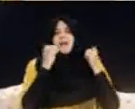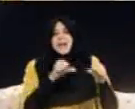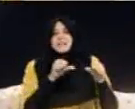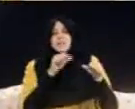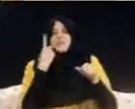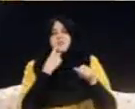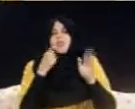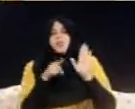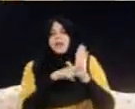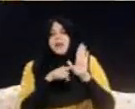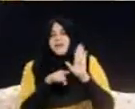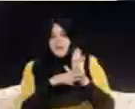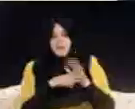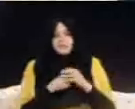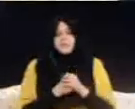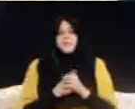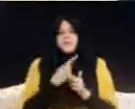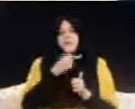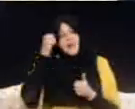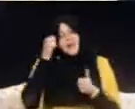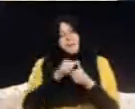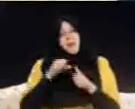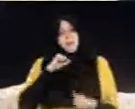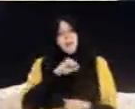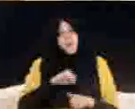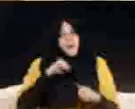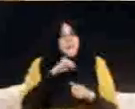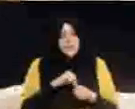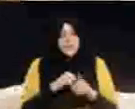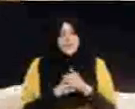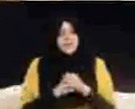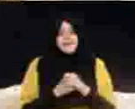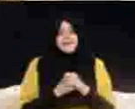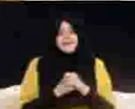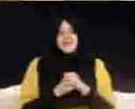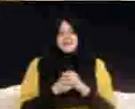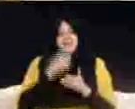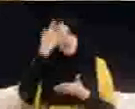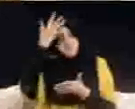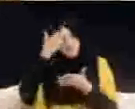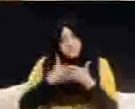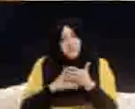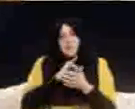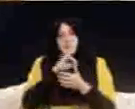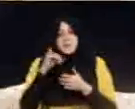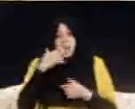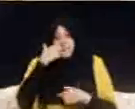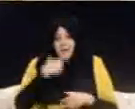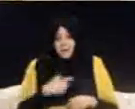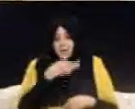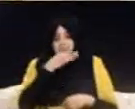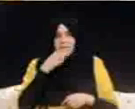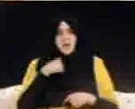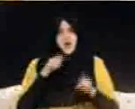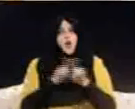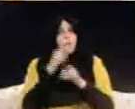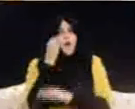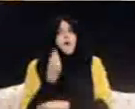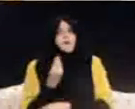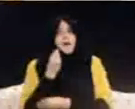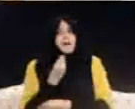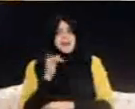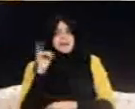بذي سلم مزجت دمعا جرى من مقلة بدمي، إلى أن قال: والنفس كالطفل إن تهمله شب